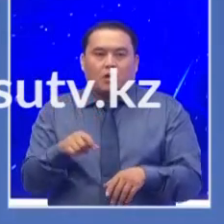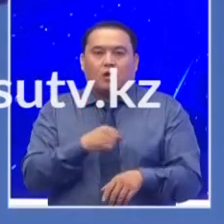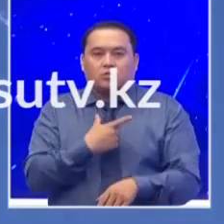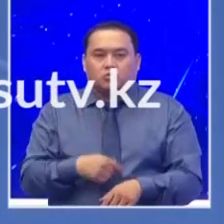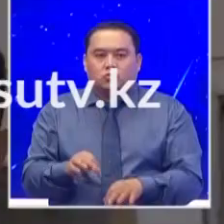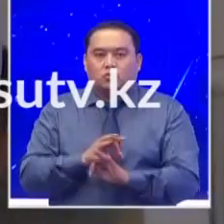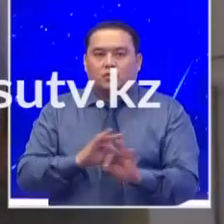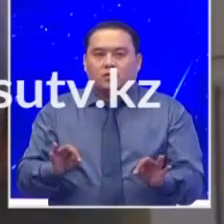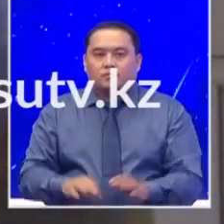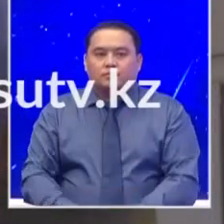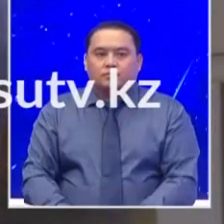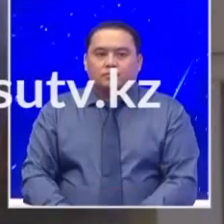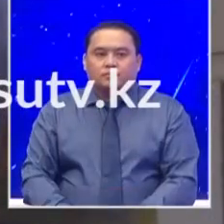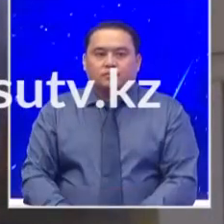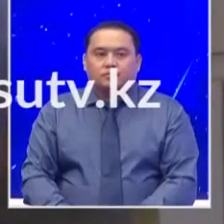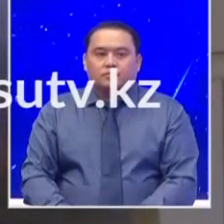особого образца.